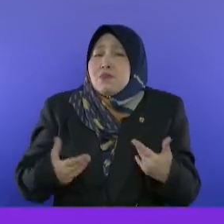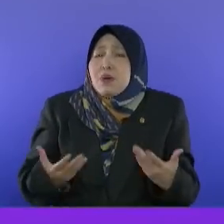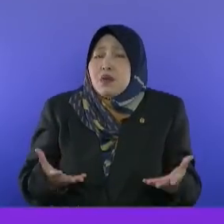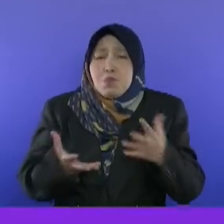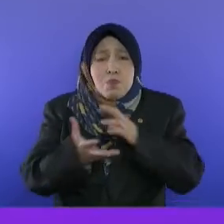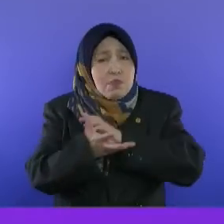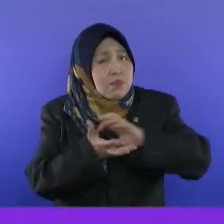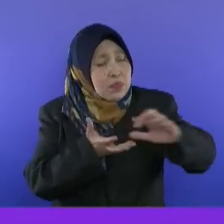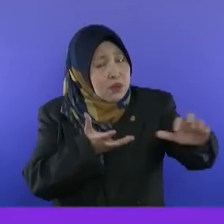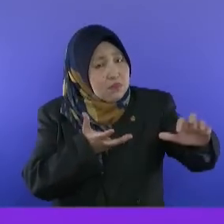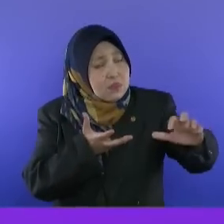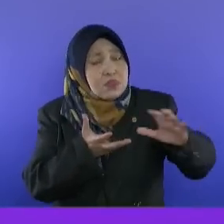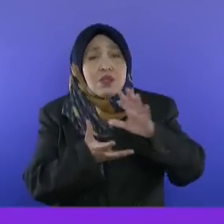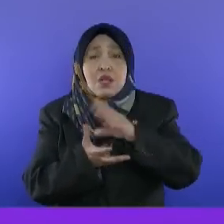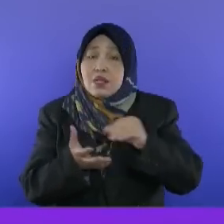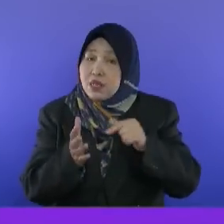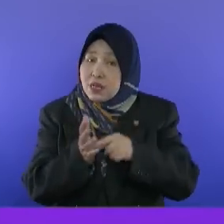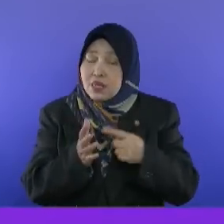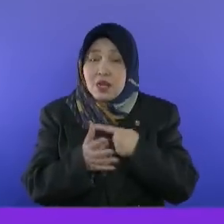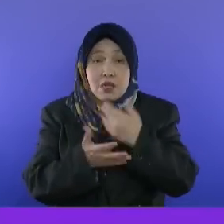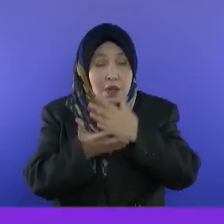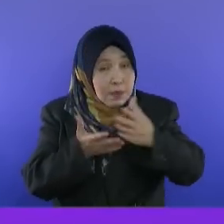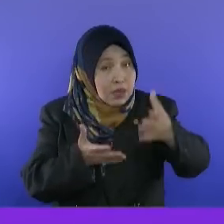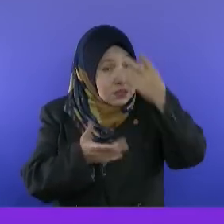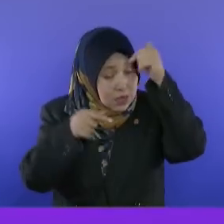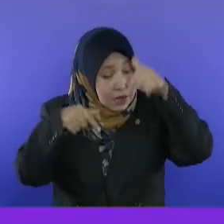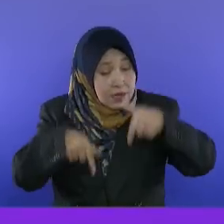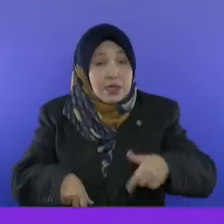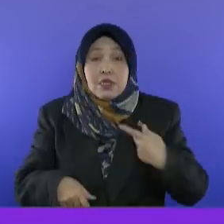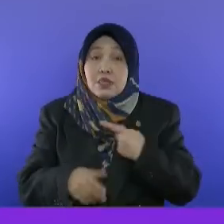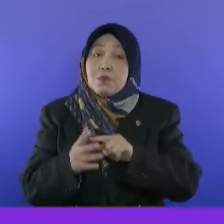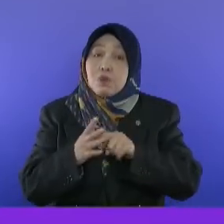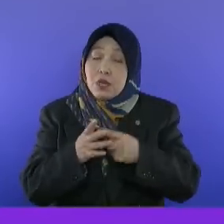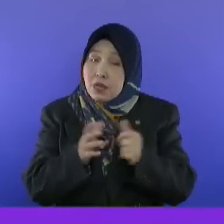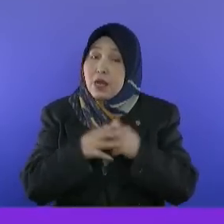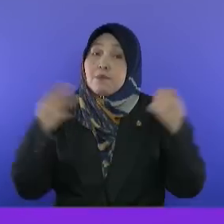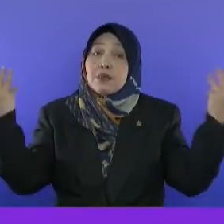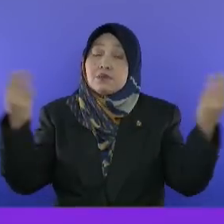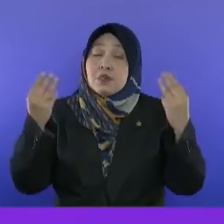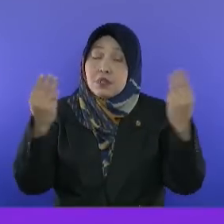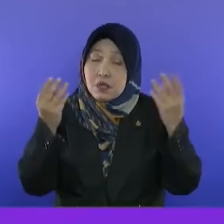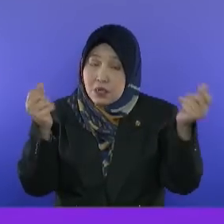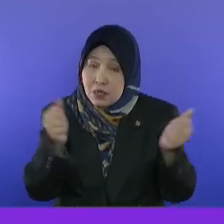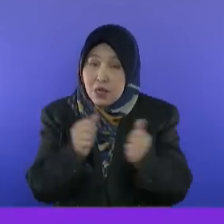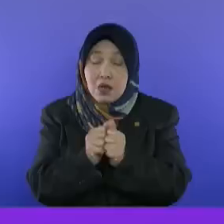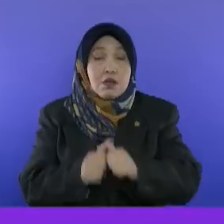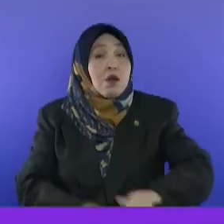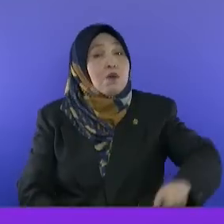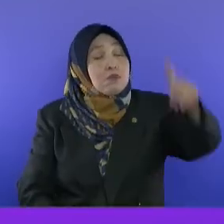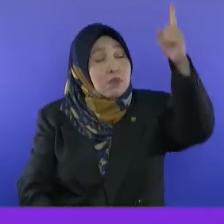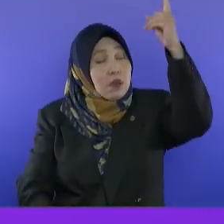dirusakkan dan ini yang kita akan dalami pada hari ini kita muliakan majelis kita dengan Subhanallah